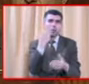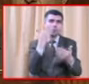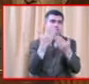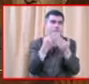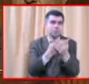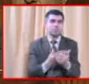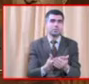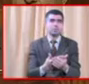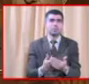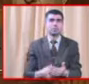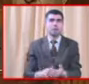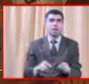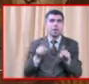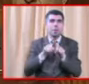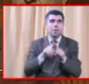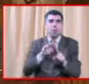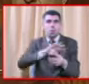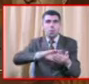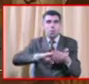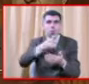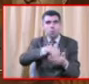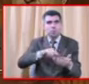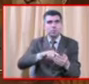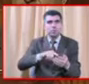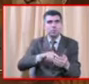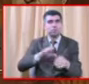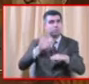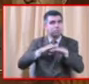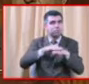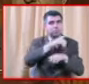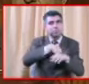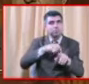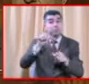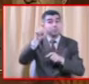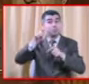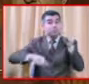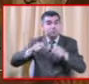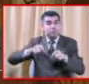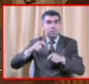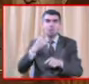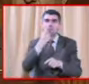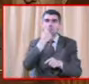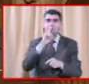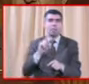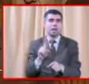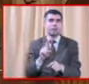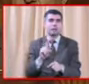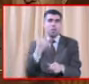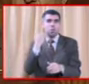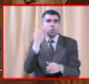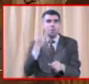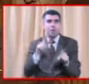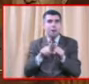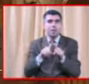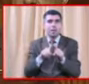تتبعون بعضها. وما ينبغي توضيحه انزعاج بعض المواطنين من بعض هذه الوصلات الإشهارية،